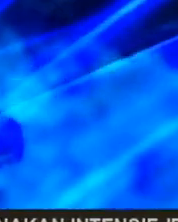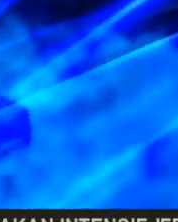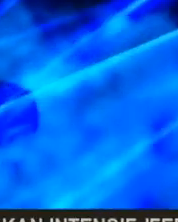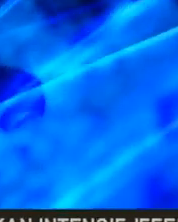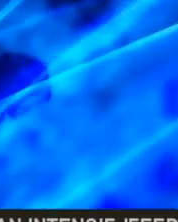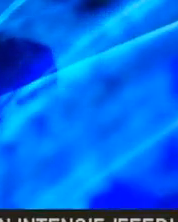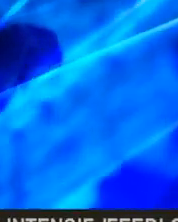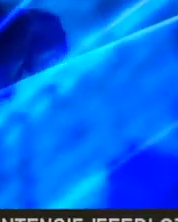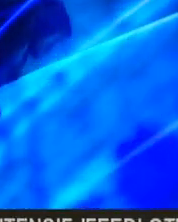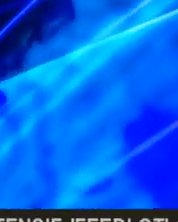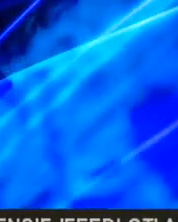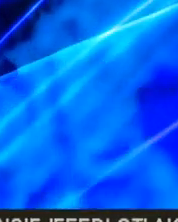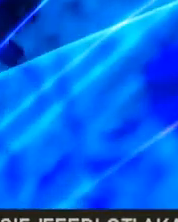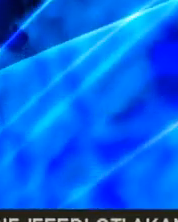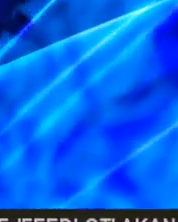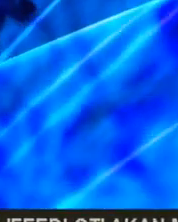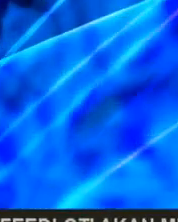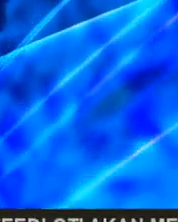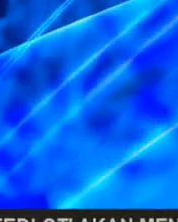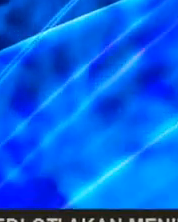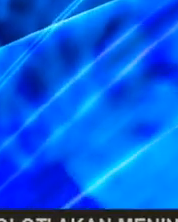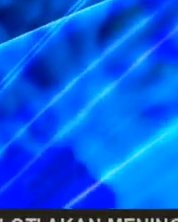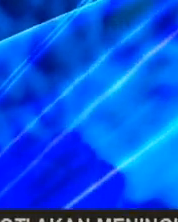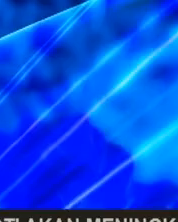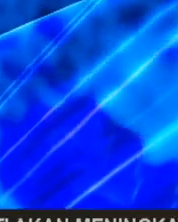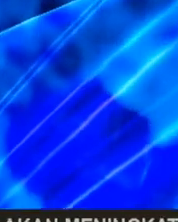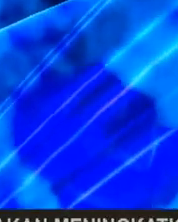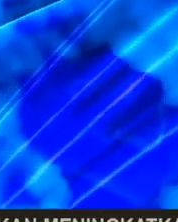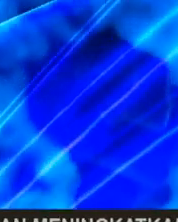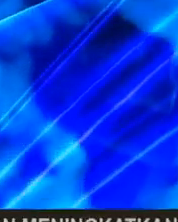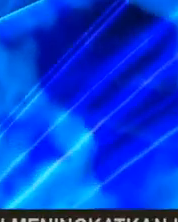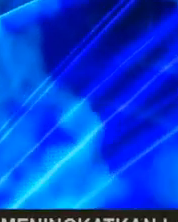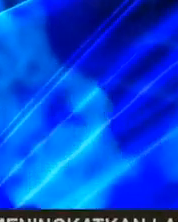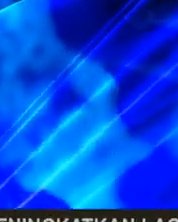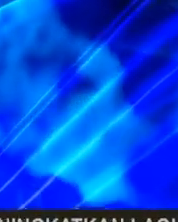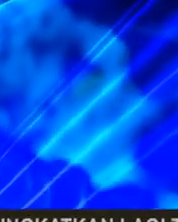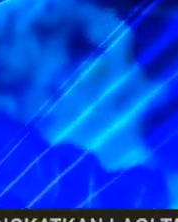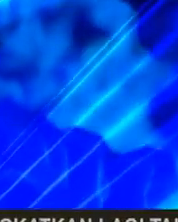13240 satu orang menamatkan pengasingan diri mendasari sejak macet